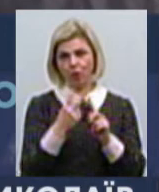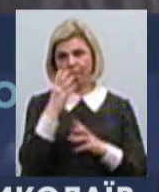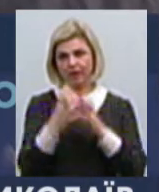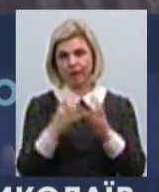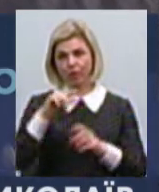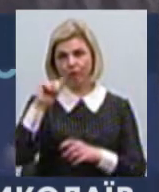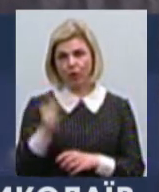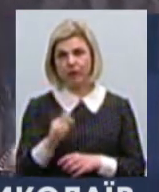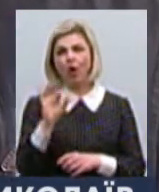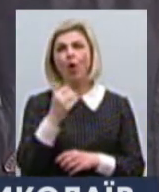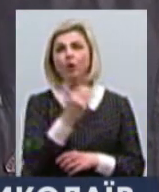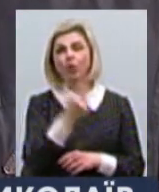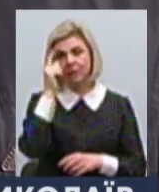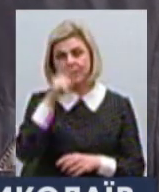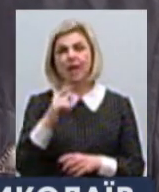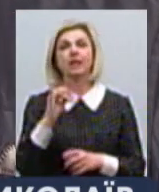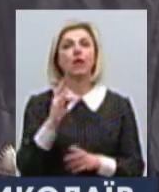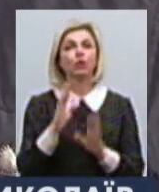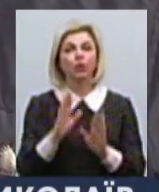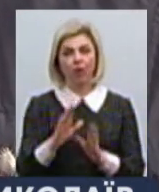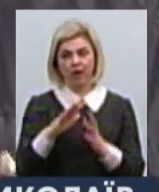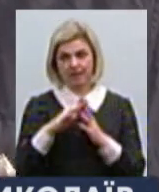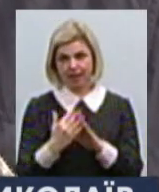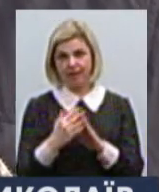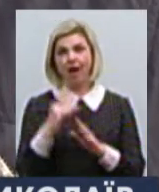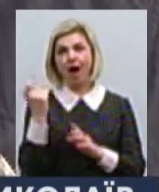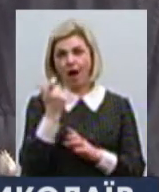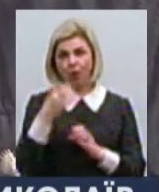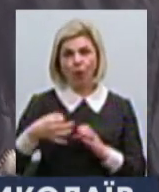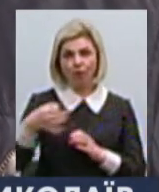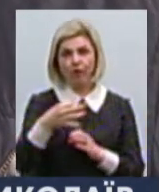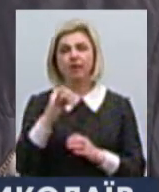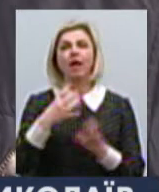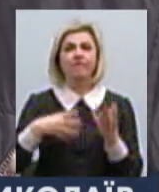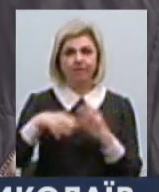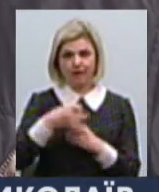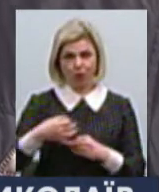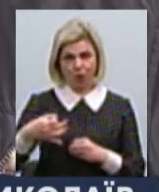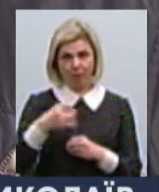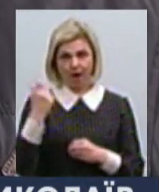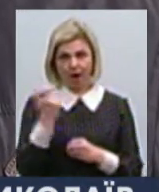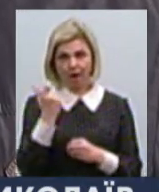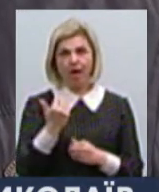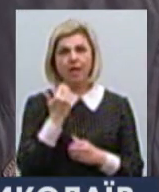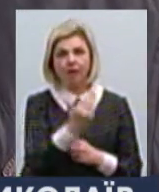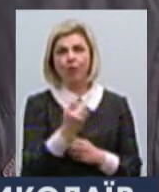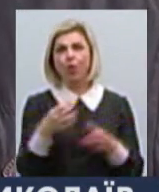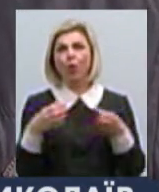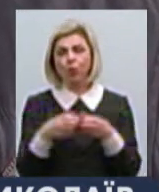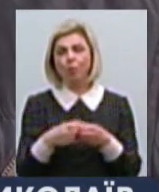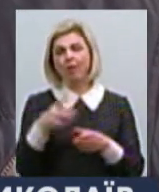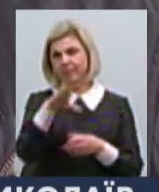Про нього знають не лише жителі села Приколотне на Харківщині, а й вся Харківщина. Його та його десант всі пам'ятають і